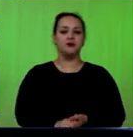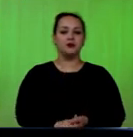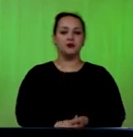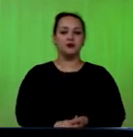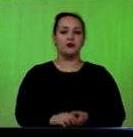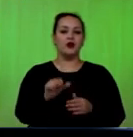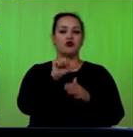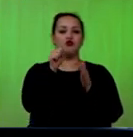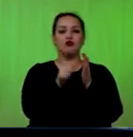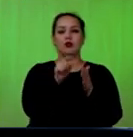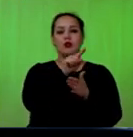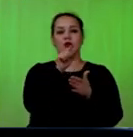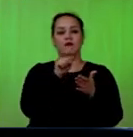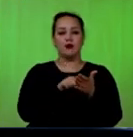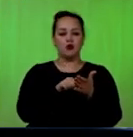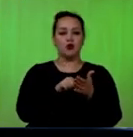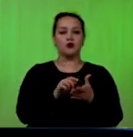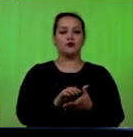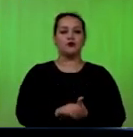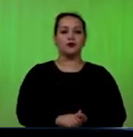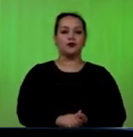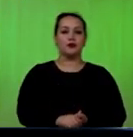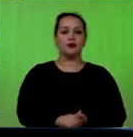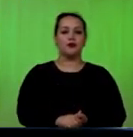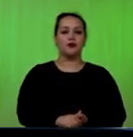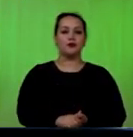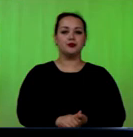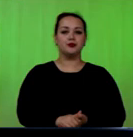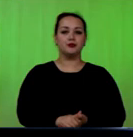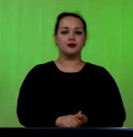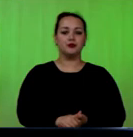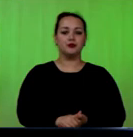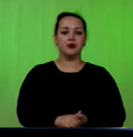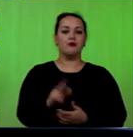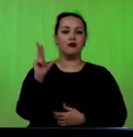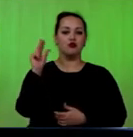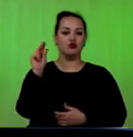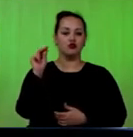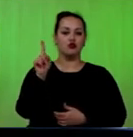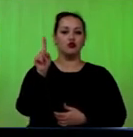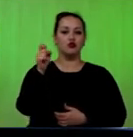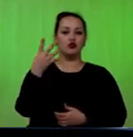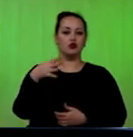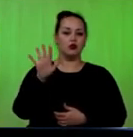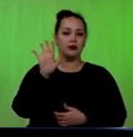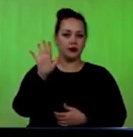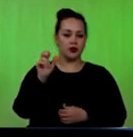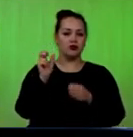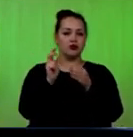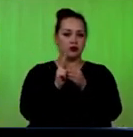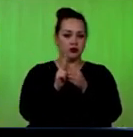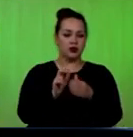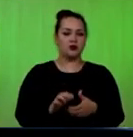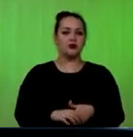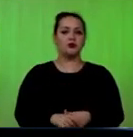16 вопрос вам дано произведение чисел 145 и 13